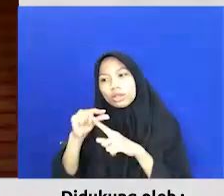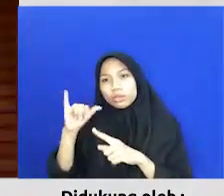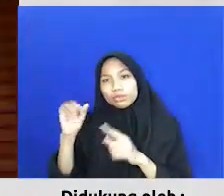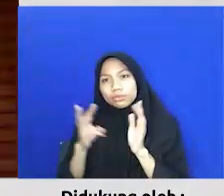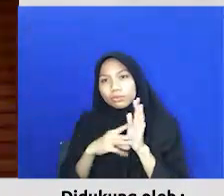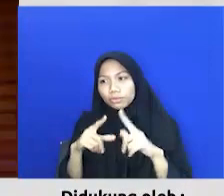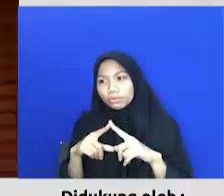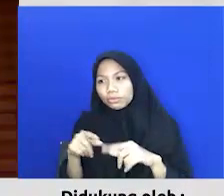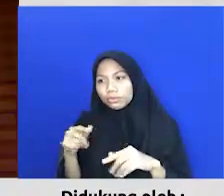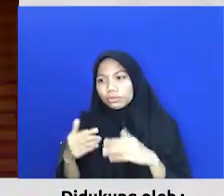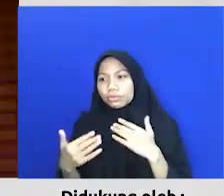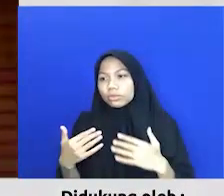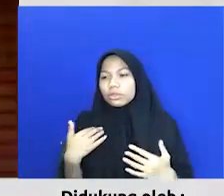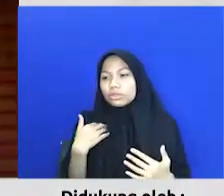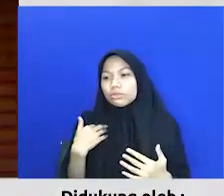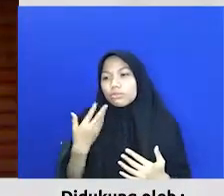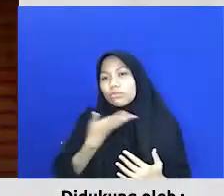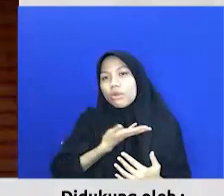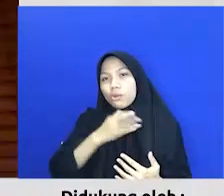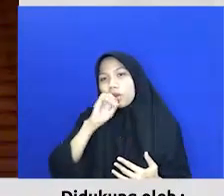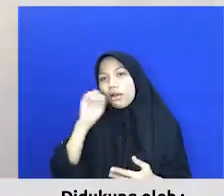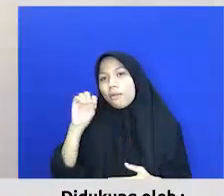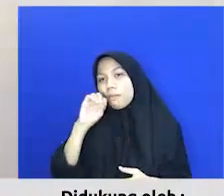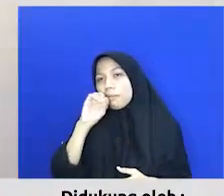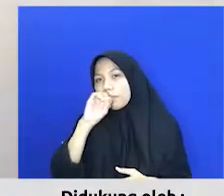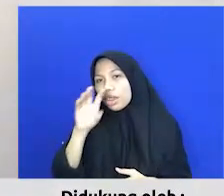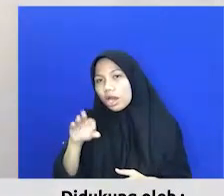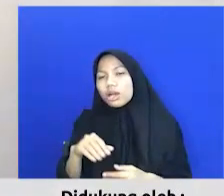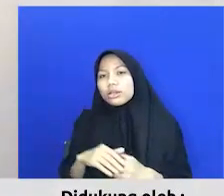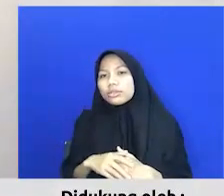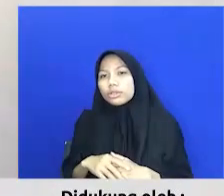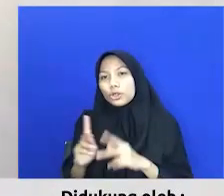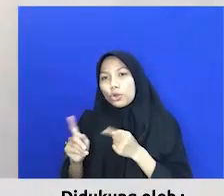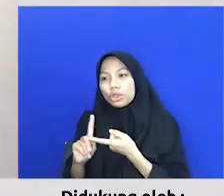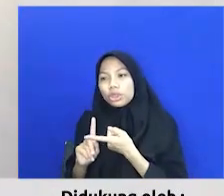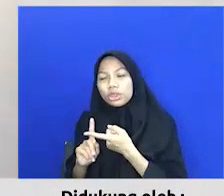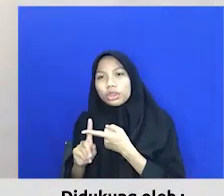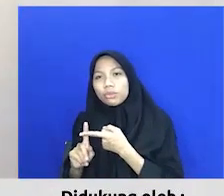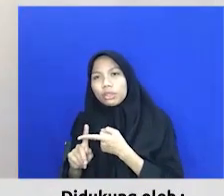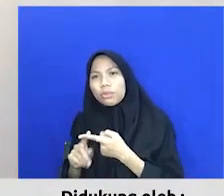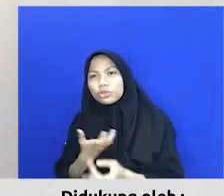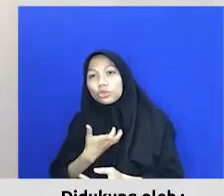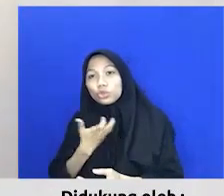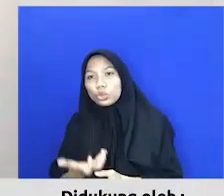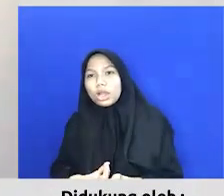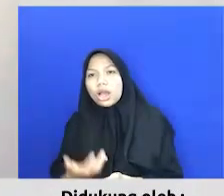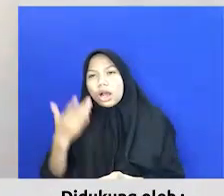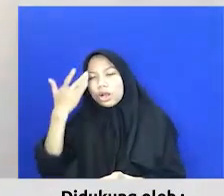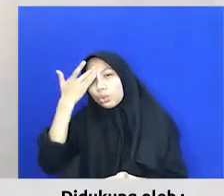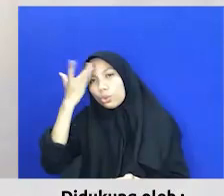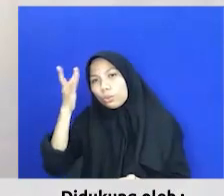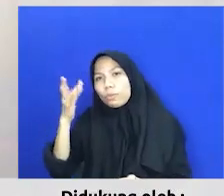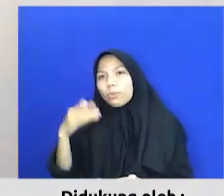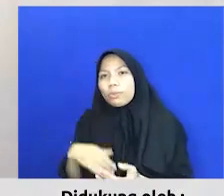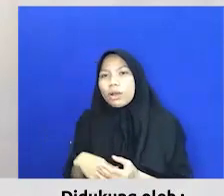masih scattered gitu, masih belum kebayang gitu. Dan kemudian tadi menambahkan Aris juga gitu, dan ini mungkin nanti kita bisa menyerap ilmu lagi-lagi